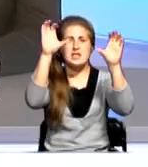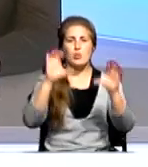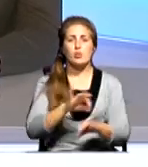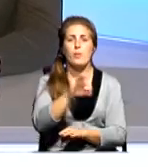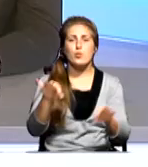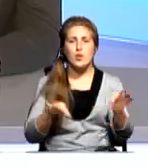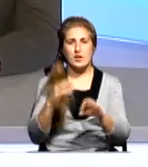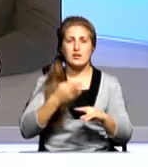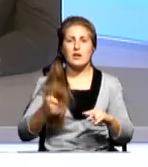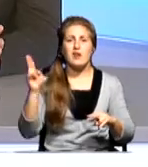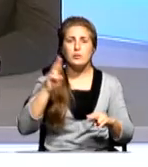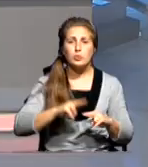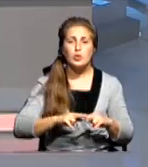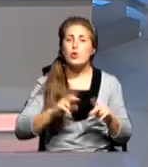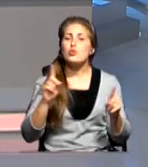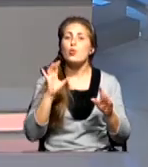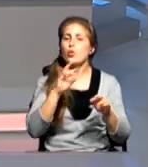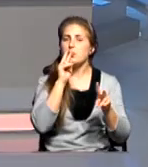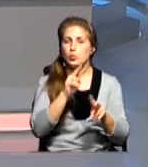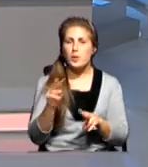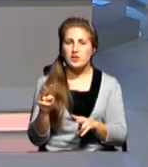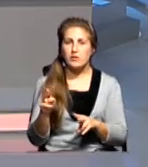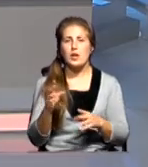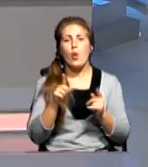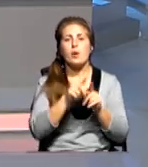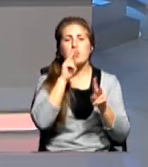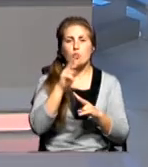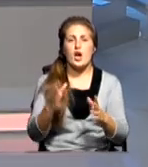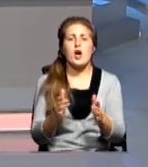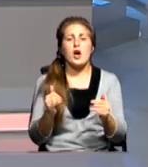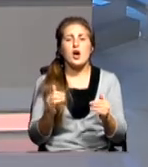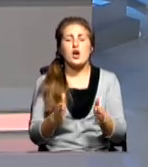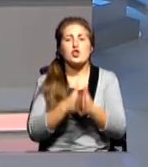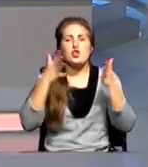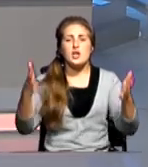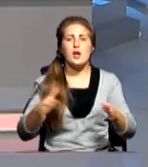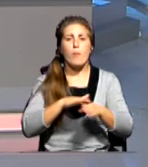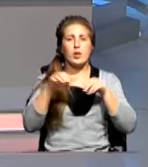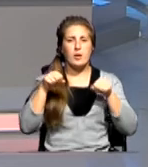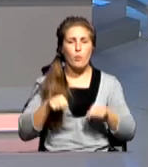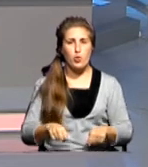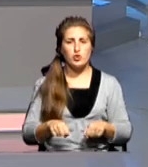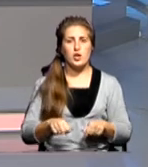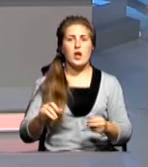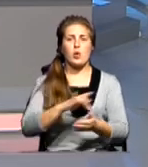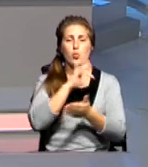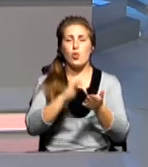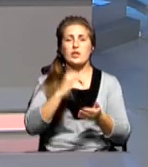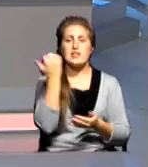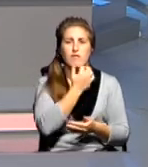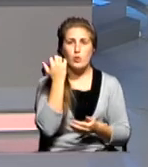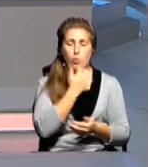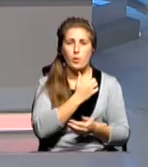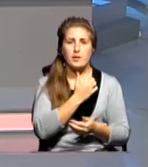который что он предусмотрел он предусматривается как раз и расширение полномочий города симферополь